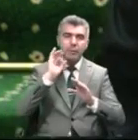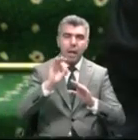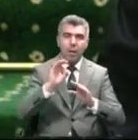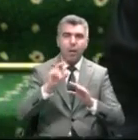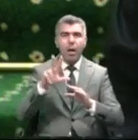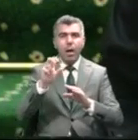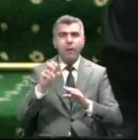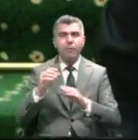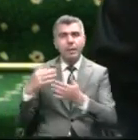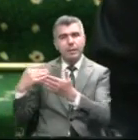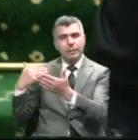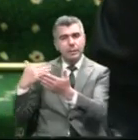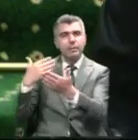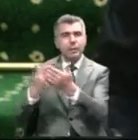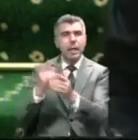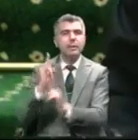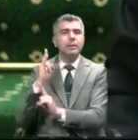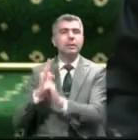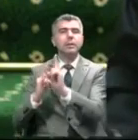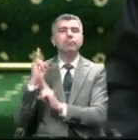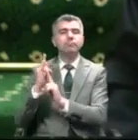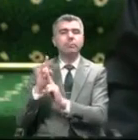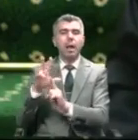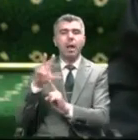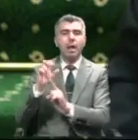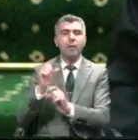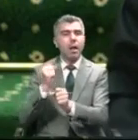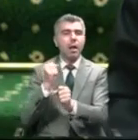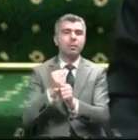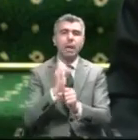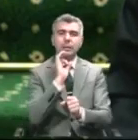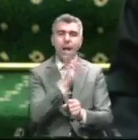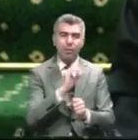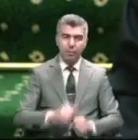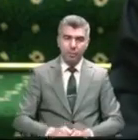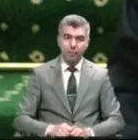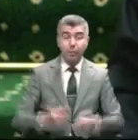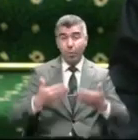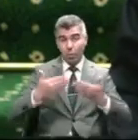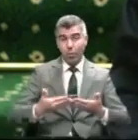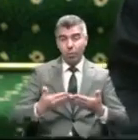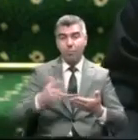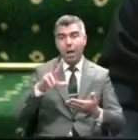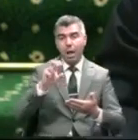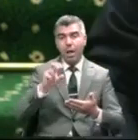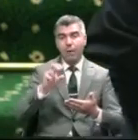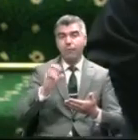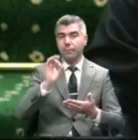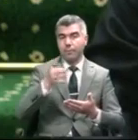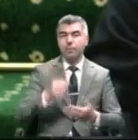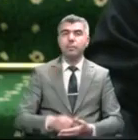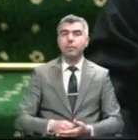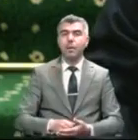وما ركبتموه من تجربه هذا المجال اليوم نعرف جيدا ان